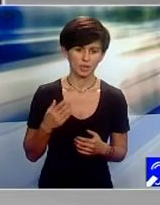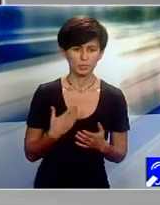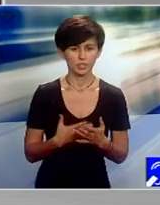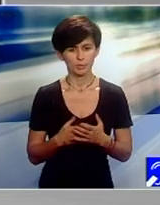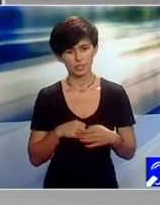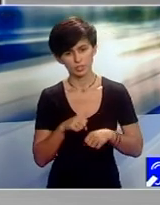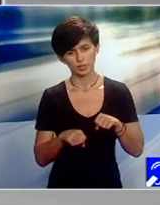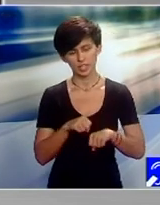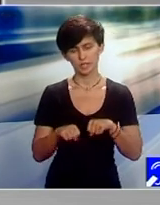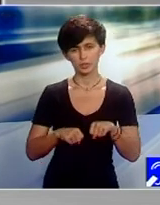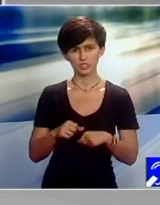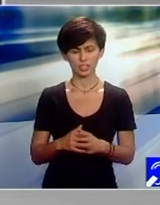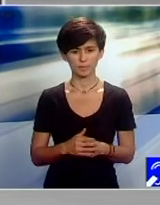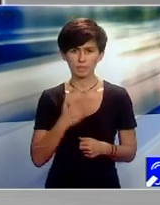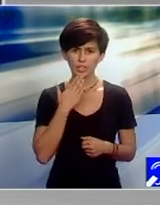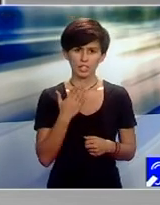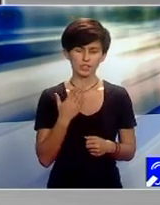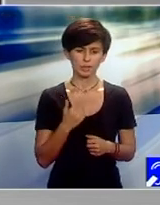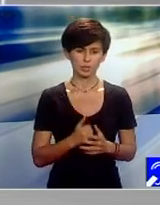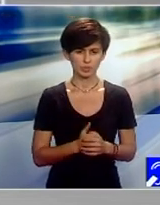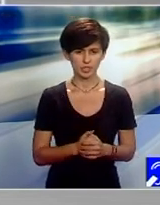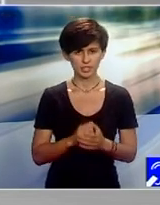pentru a merge cu acest vehicul. Vă mulțumesc!